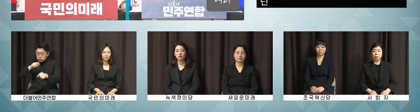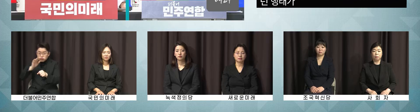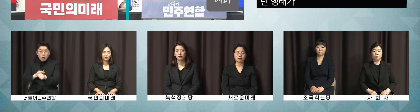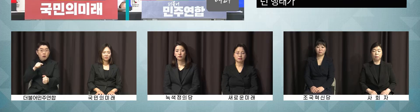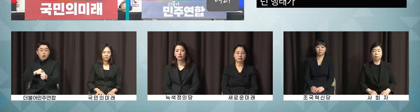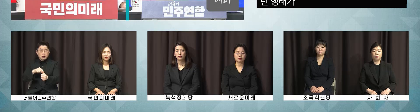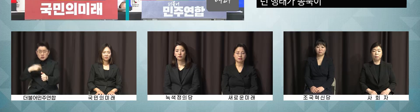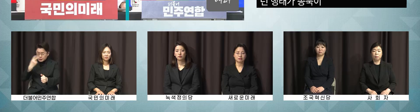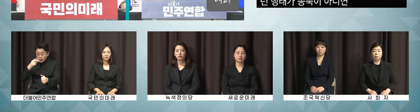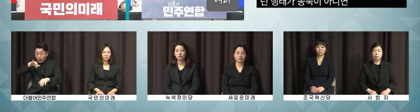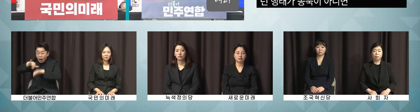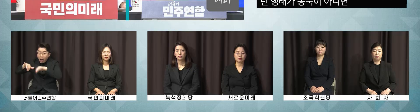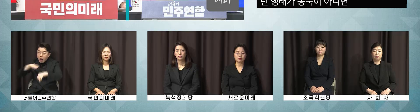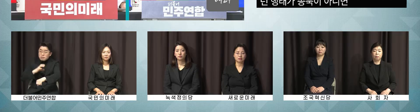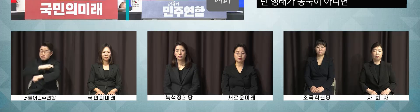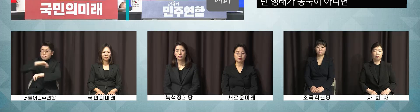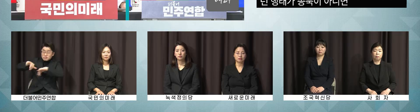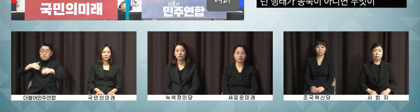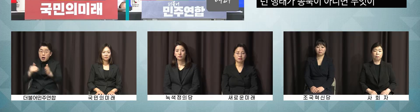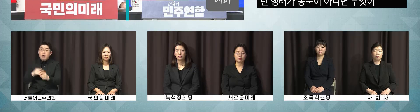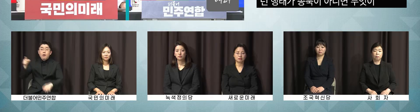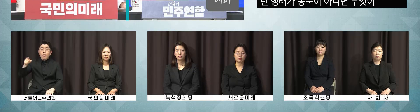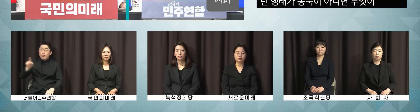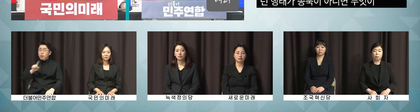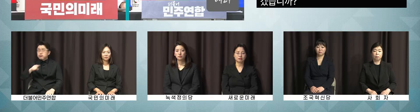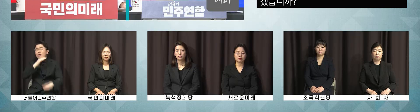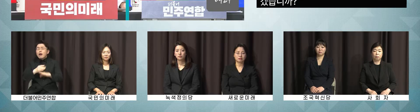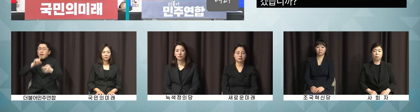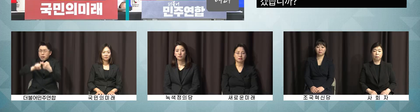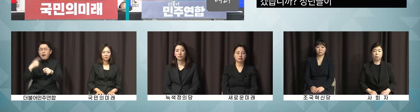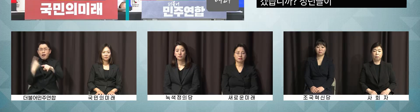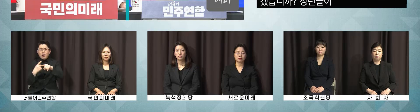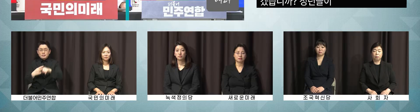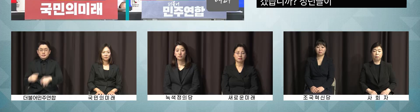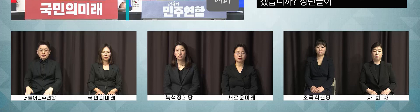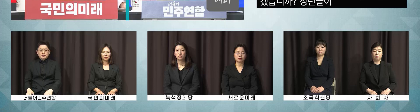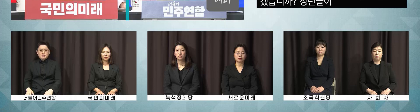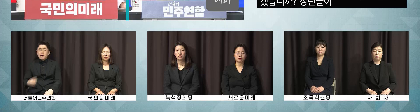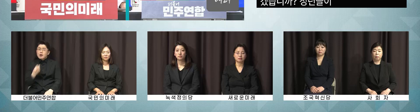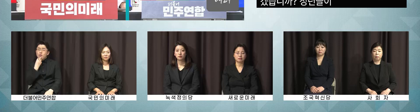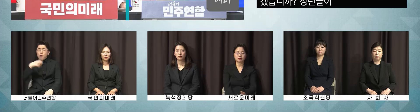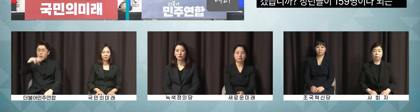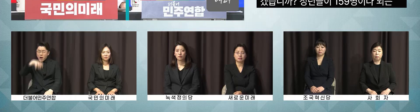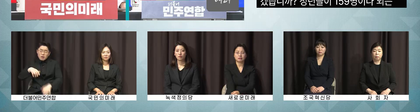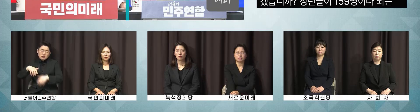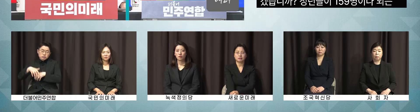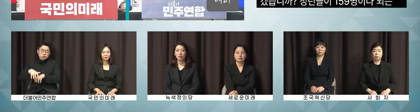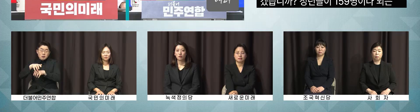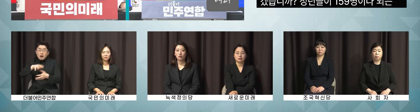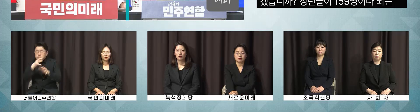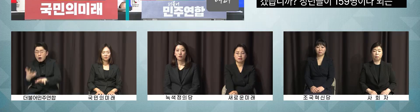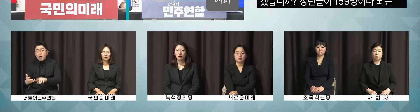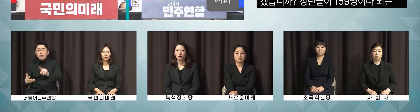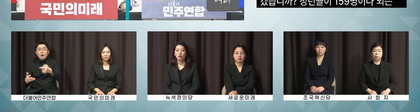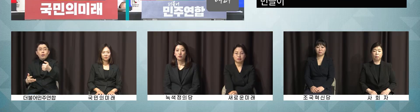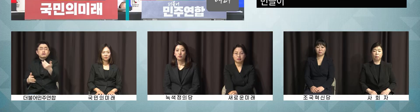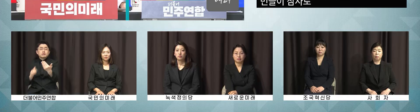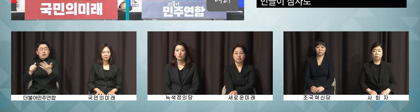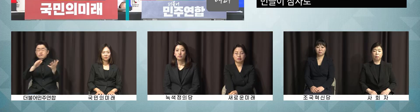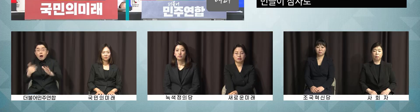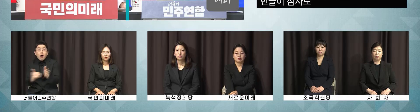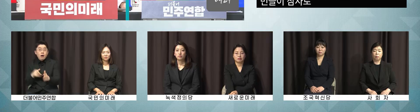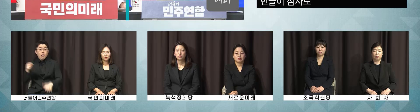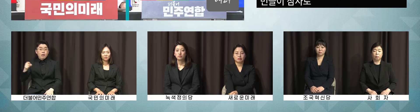무엇이 종북이겠습니까? 청년들이 159명이나 되는 시민들이 참사로 억울한 죽음을 맞이했는데 사과도 하지